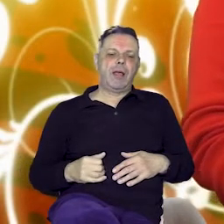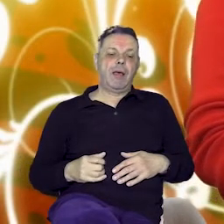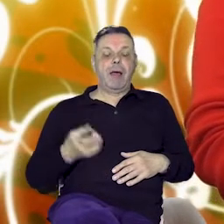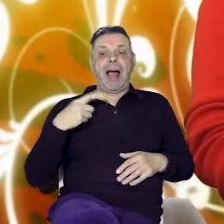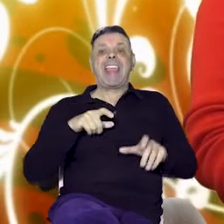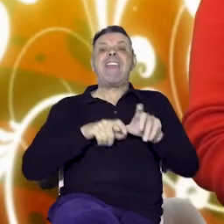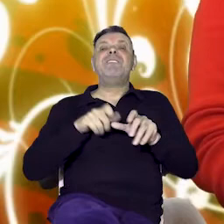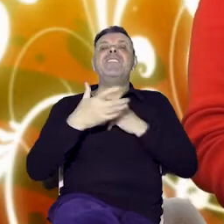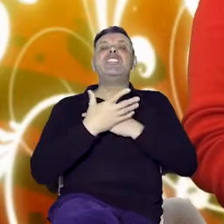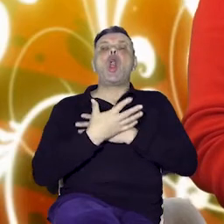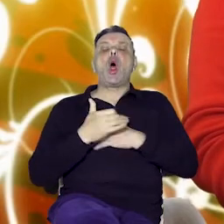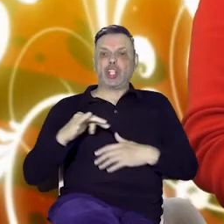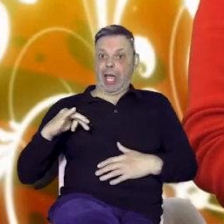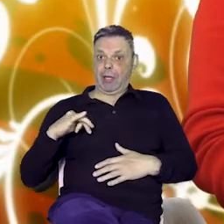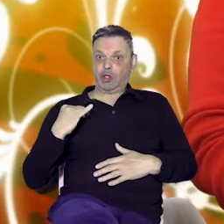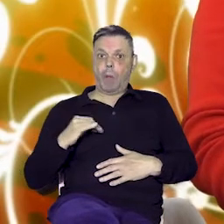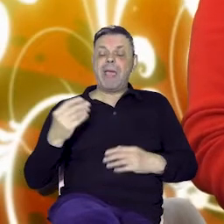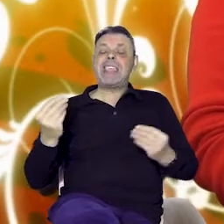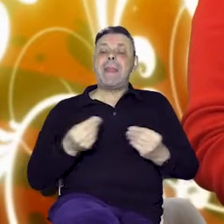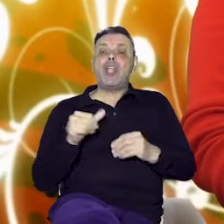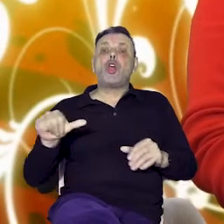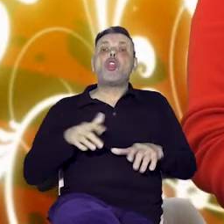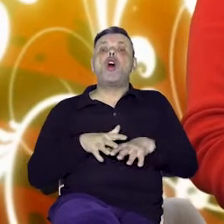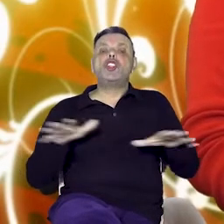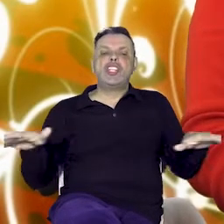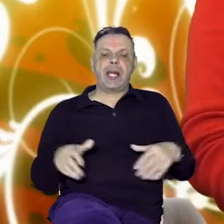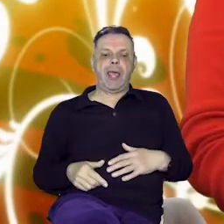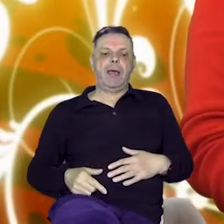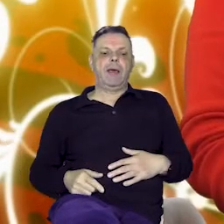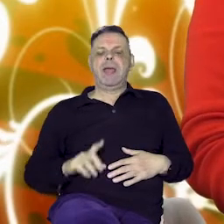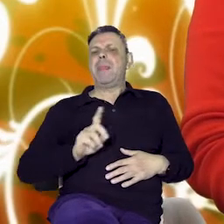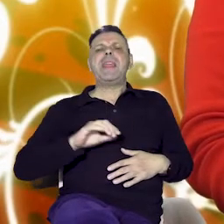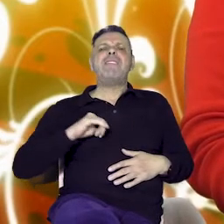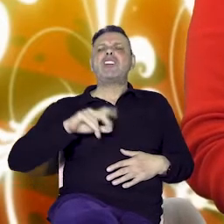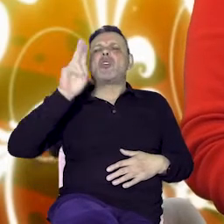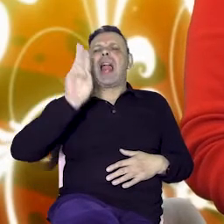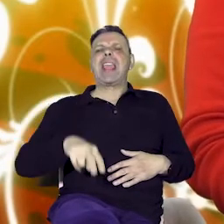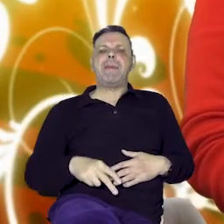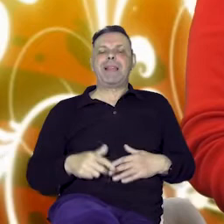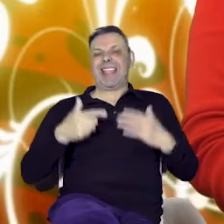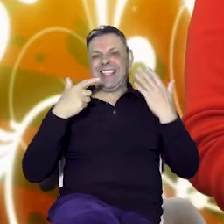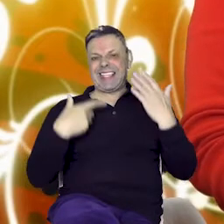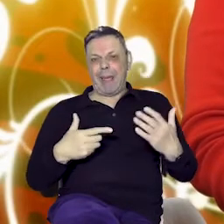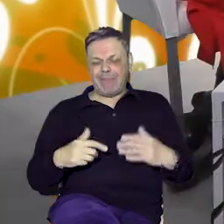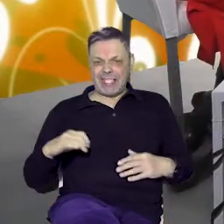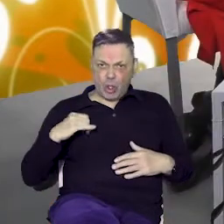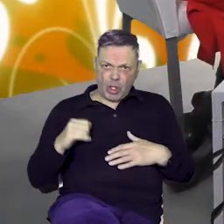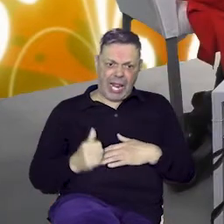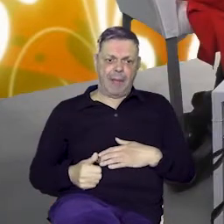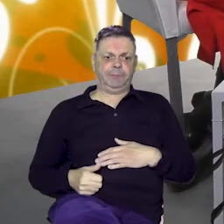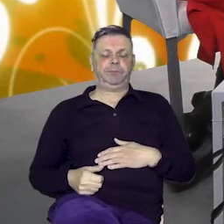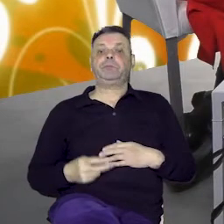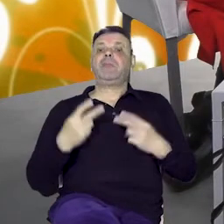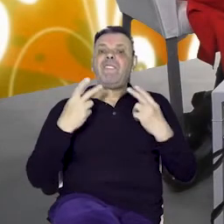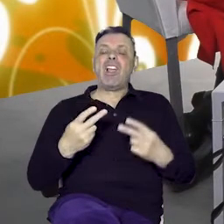dob. Jer fiziološka dob nešto još šire. Naime, nije važno da li vi imate 70 godina, važno